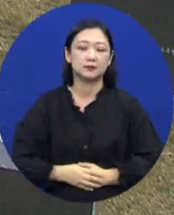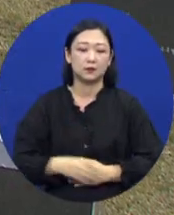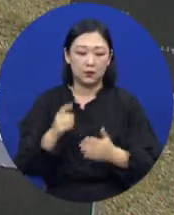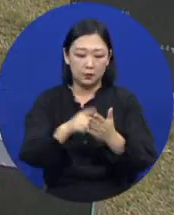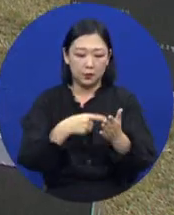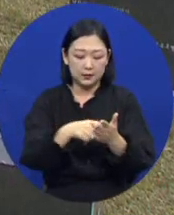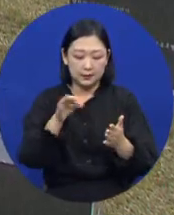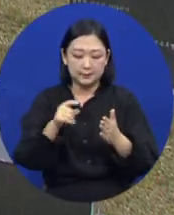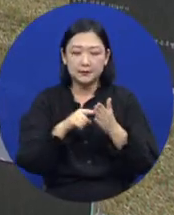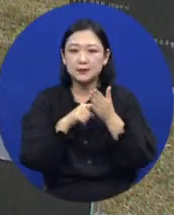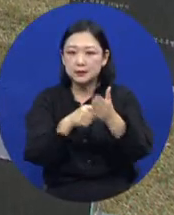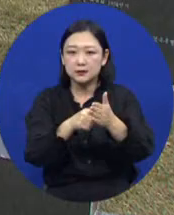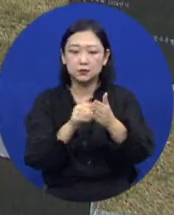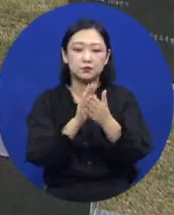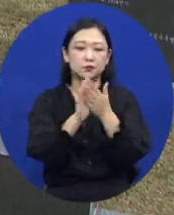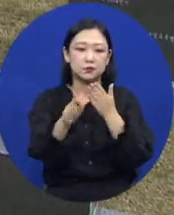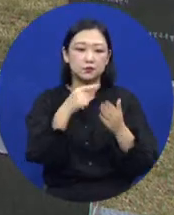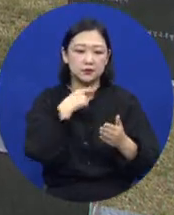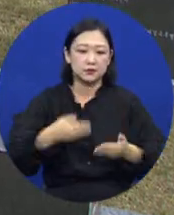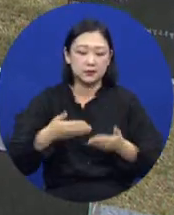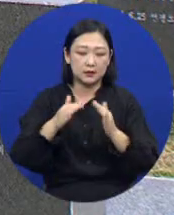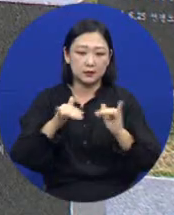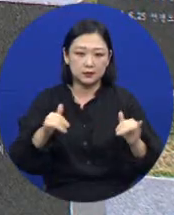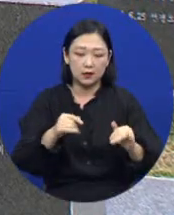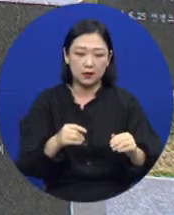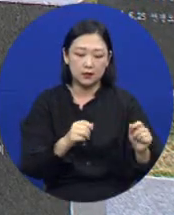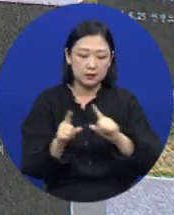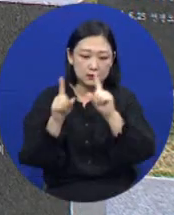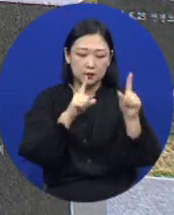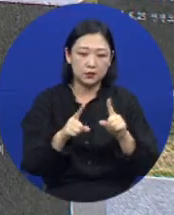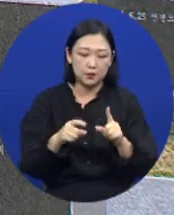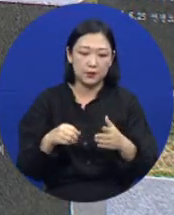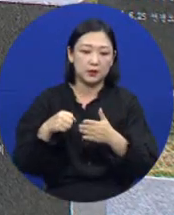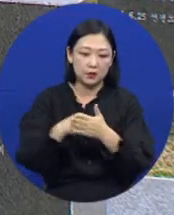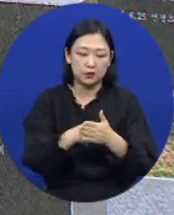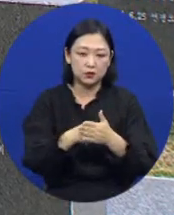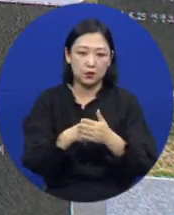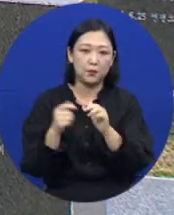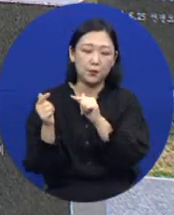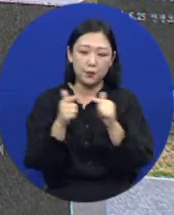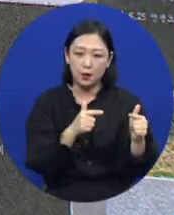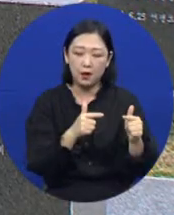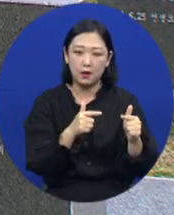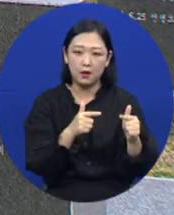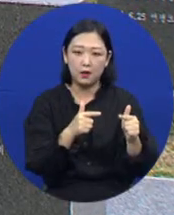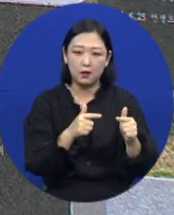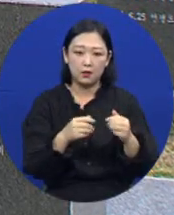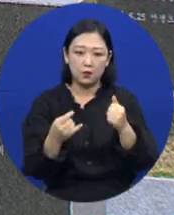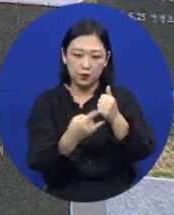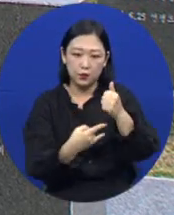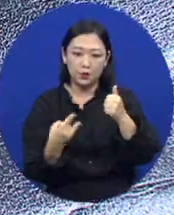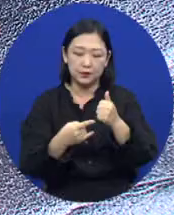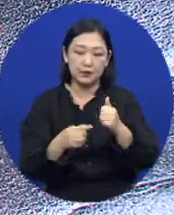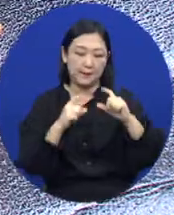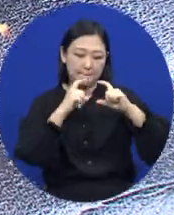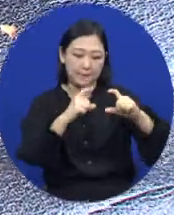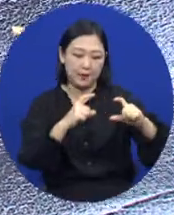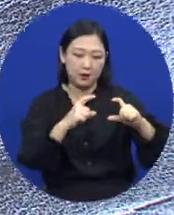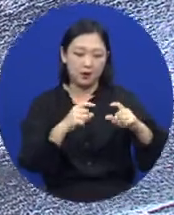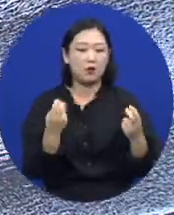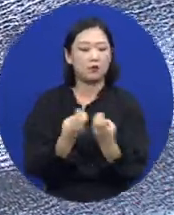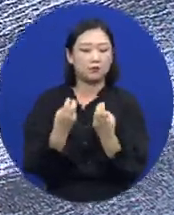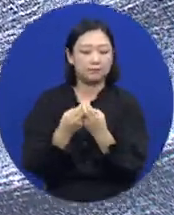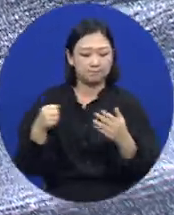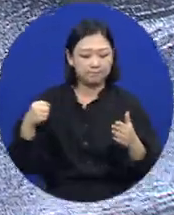보상금 신청 순서도 희생자의 생존 여부와 희생자 결정 1등을 고래 4 3 위원회가 공부할 수 있어 어떻게